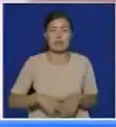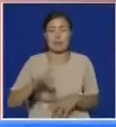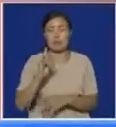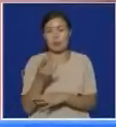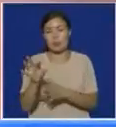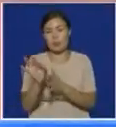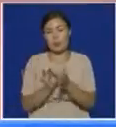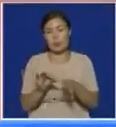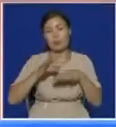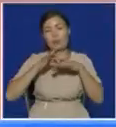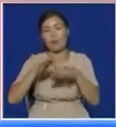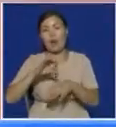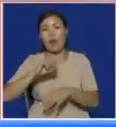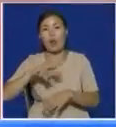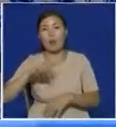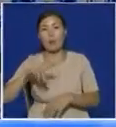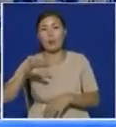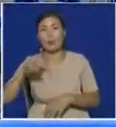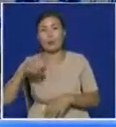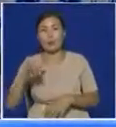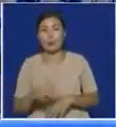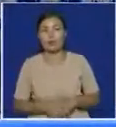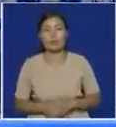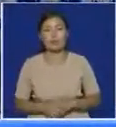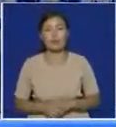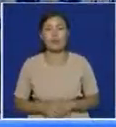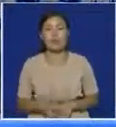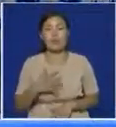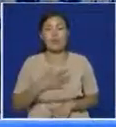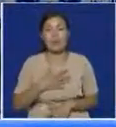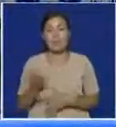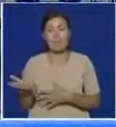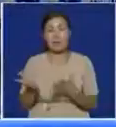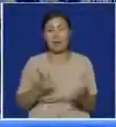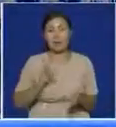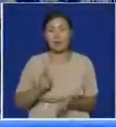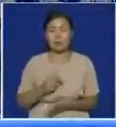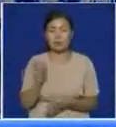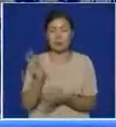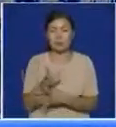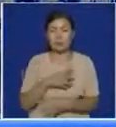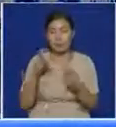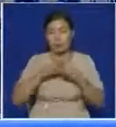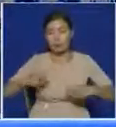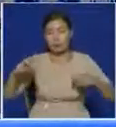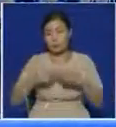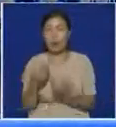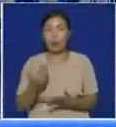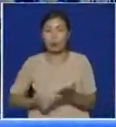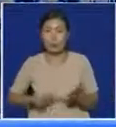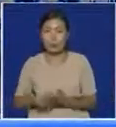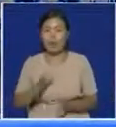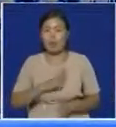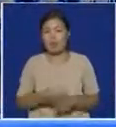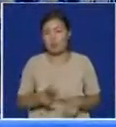срочно записали на прием к аллергологу бог азер пантер я привела свою дочь врач нас принял осмотрел проконсультировал это